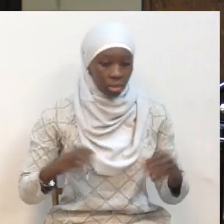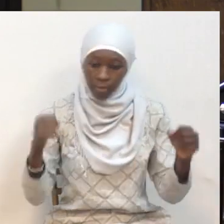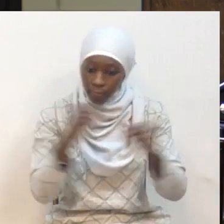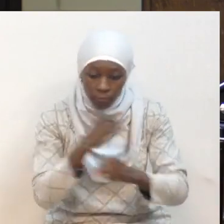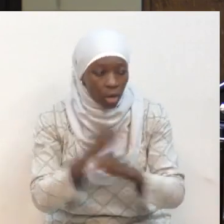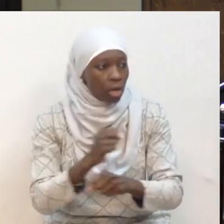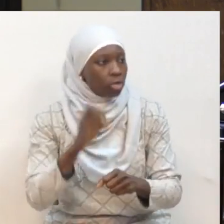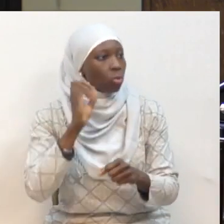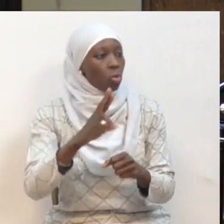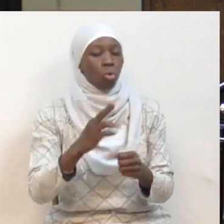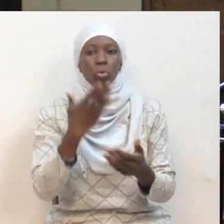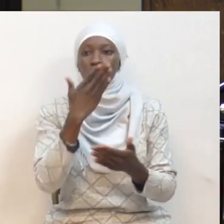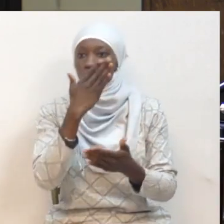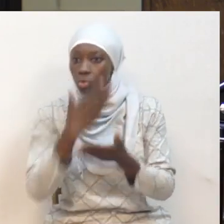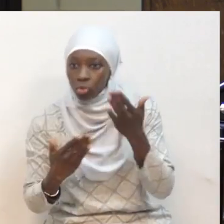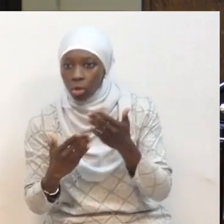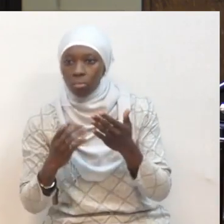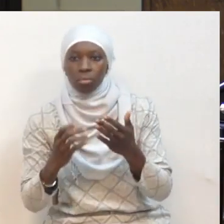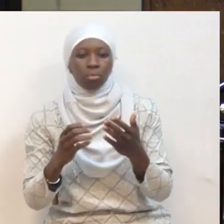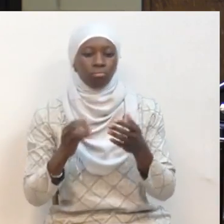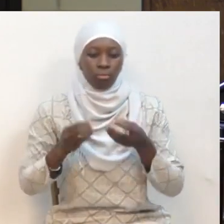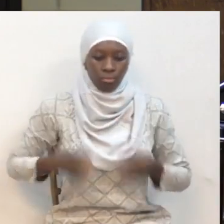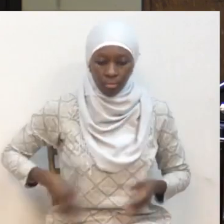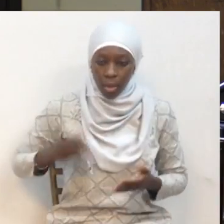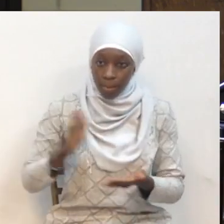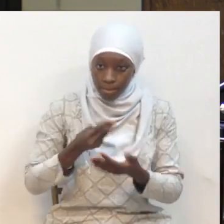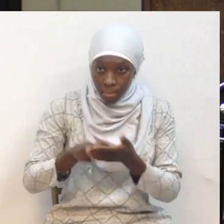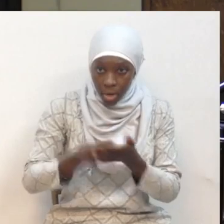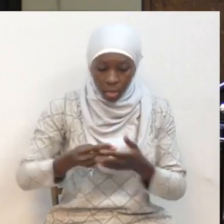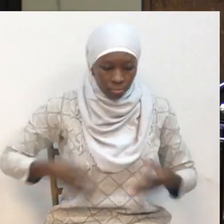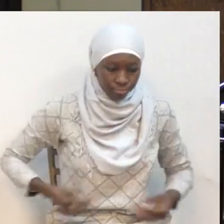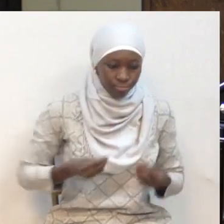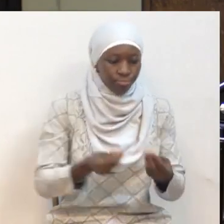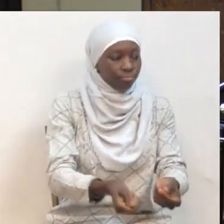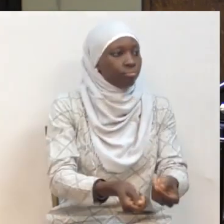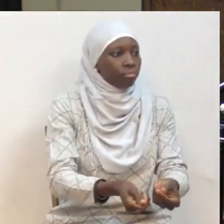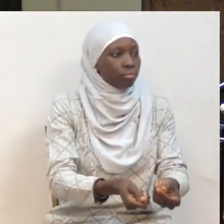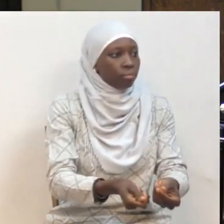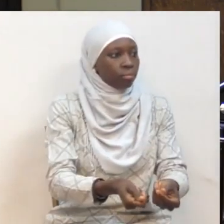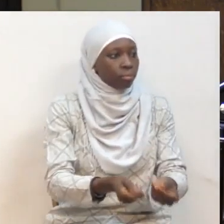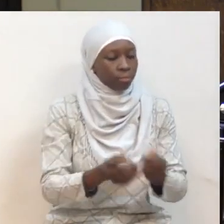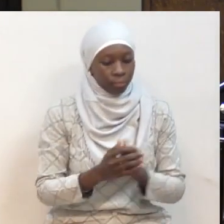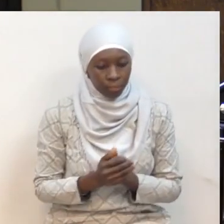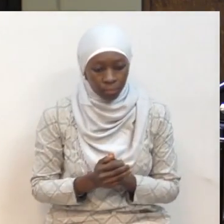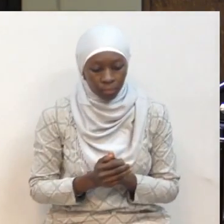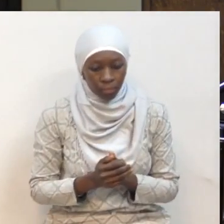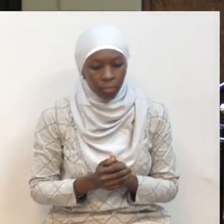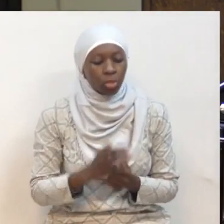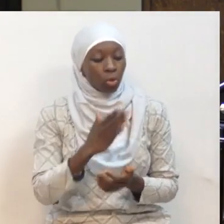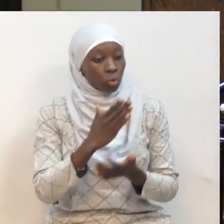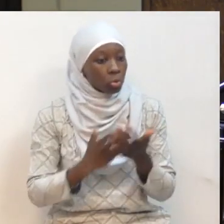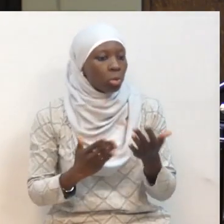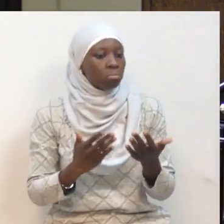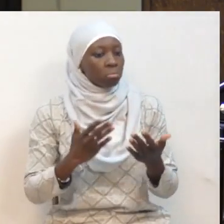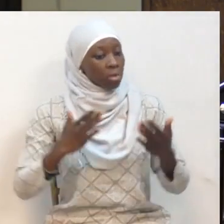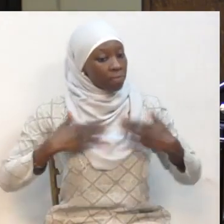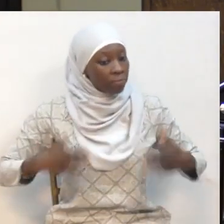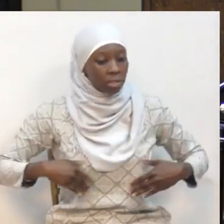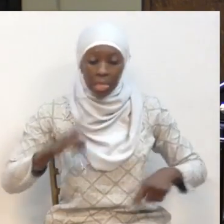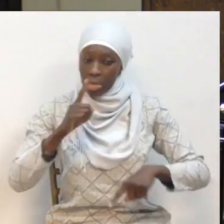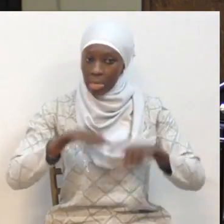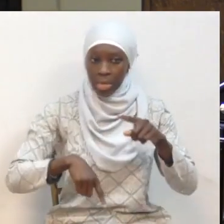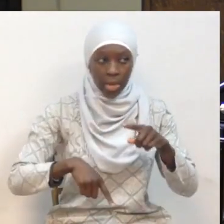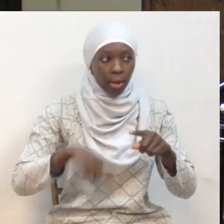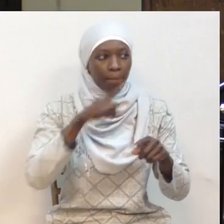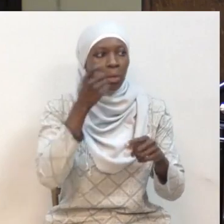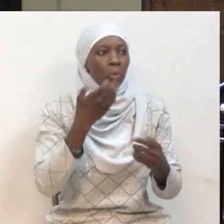to participate physically. ليس على المريض حرج ولا على الأعمى حرج ولا على الأعرج حرج. There are